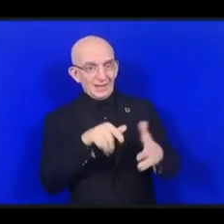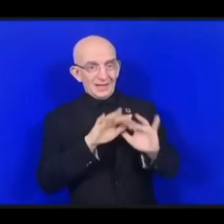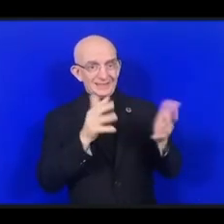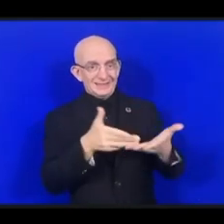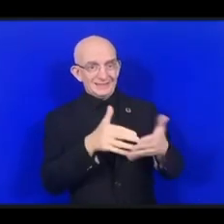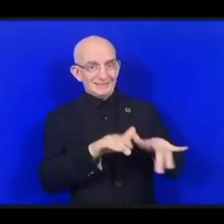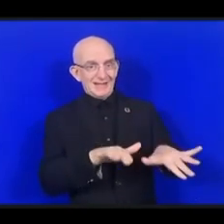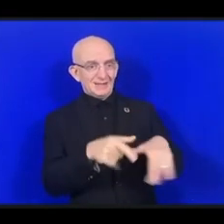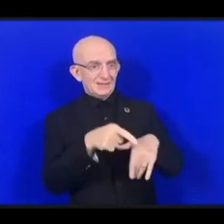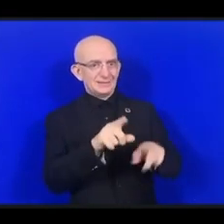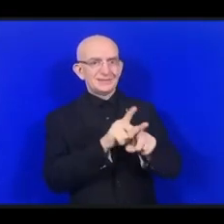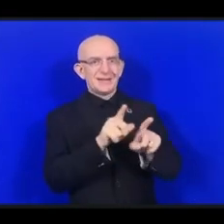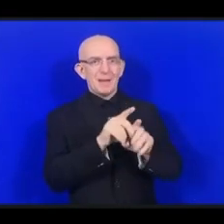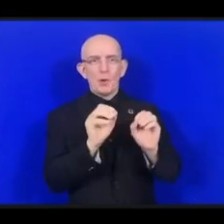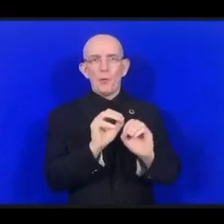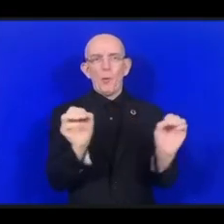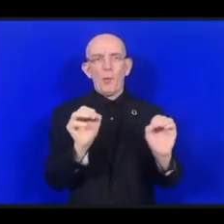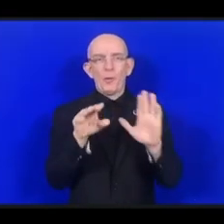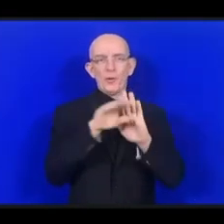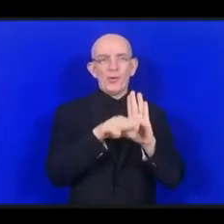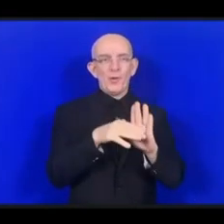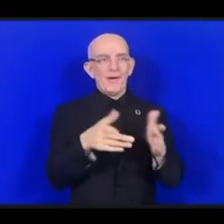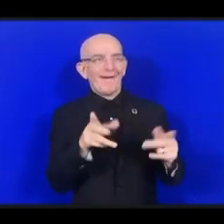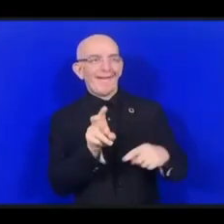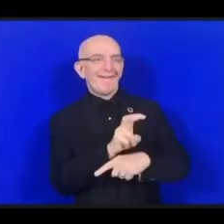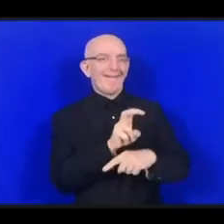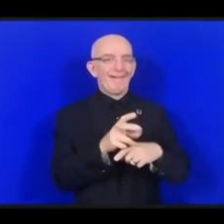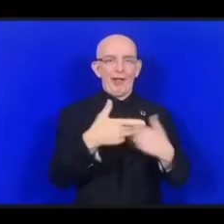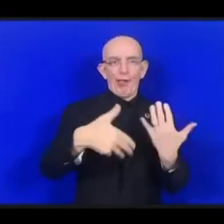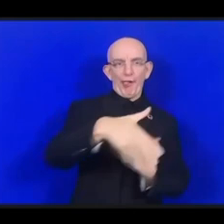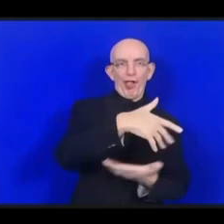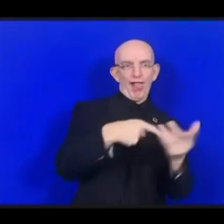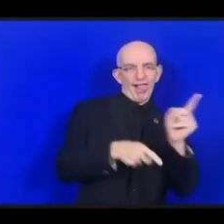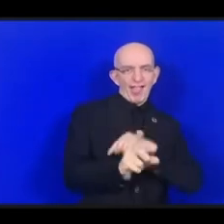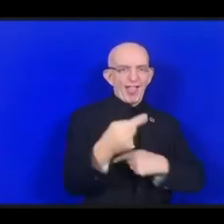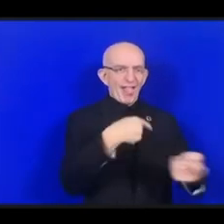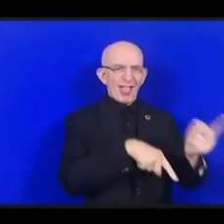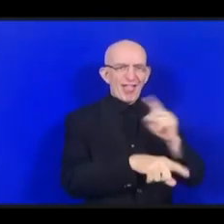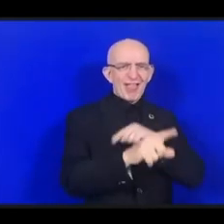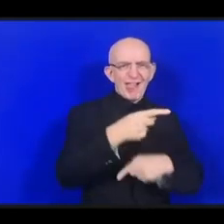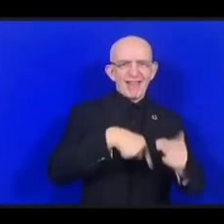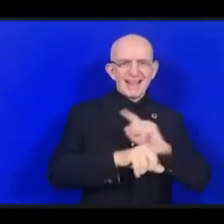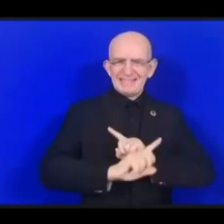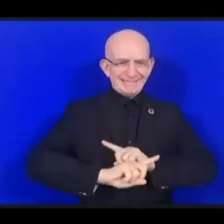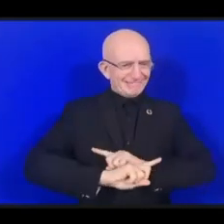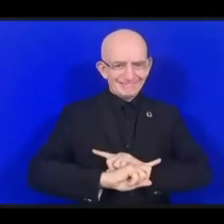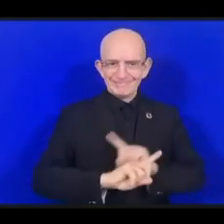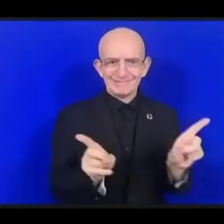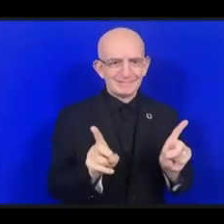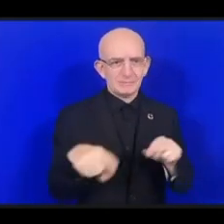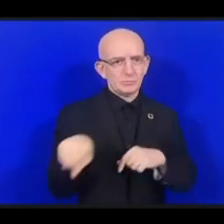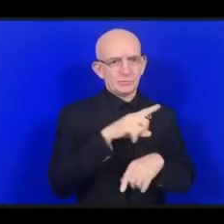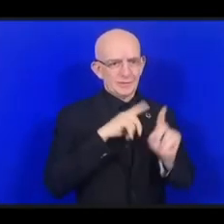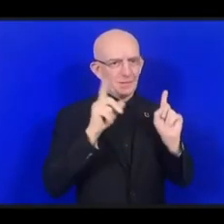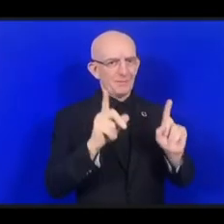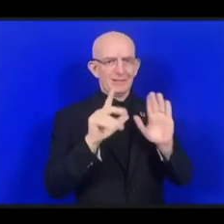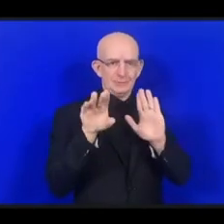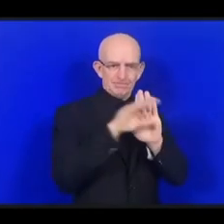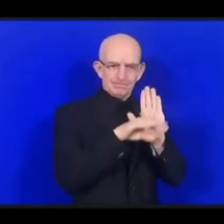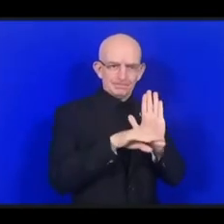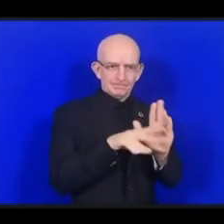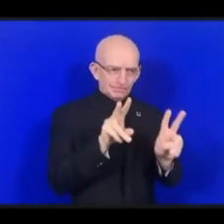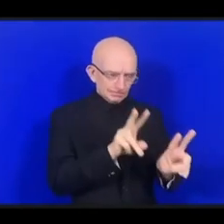afin de faire respecter la redevabilité numérique ce cadre devrait être élaboré en étroite